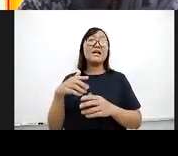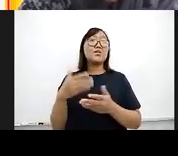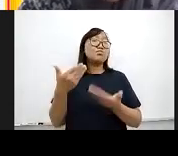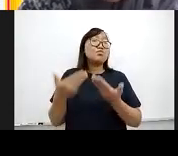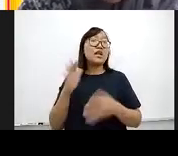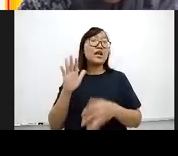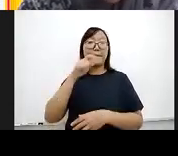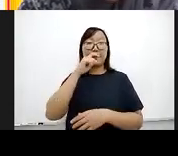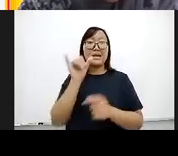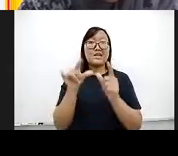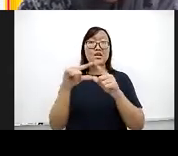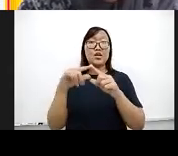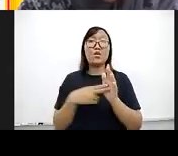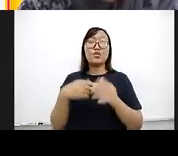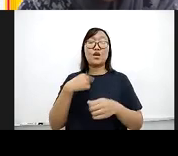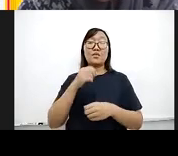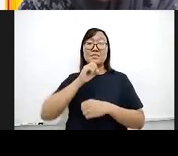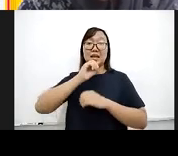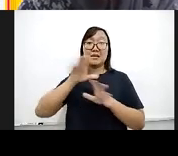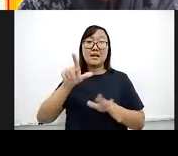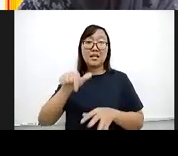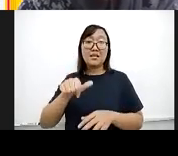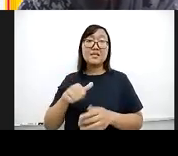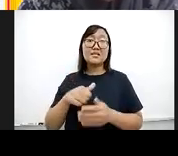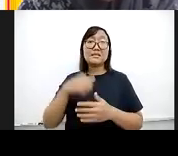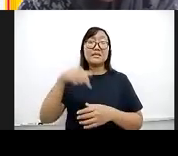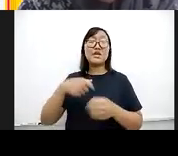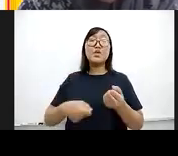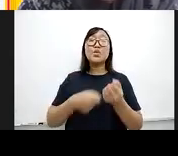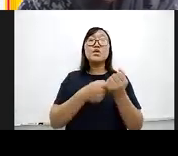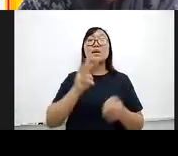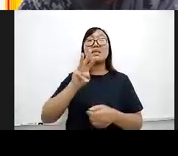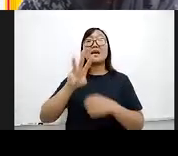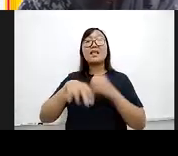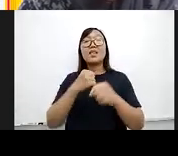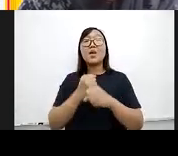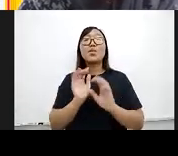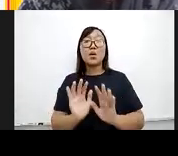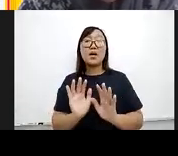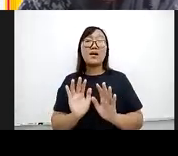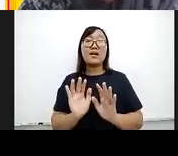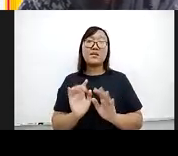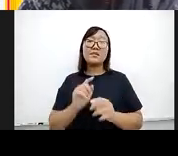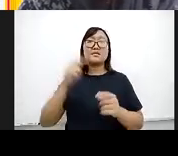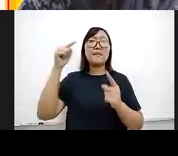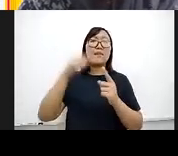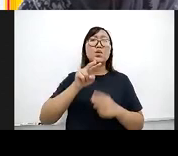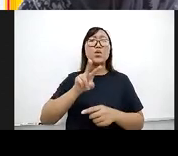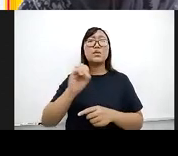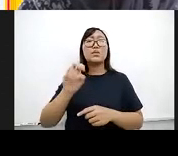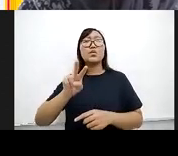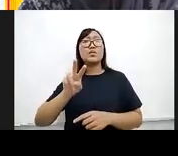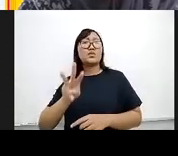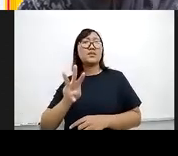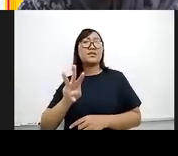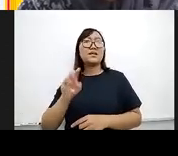bisa menghilang kembali bahwa Dain dukungannya untuk tiga tahun kedepan kita sampai 2023 kemudian dengan teman-teman yay dan